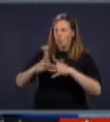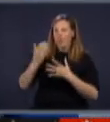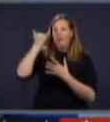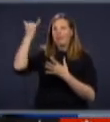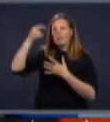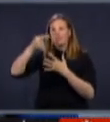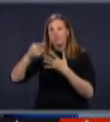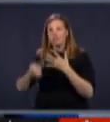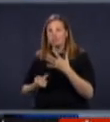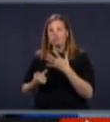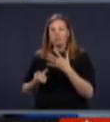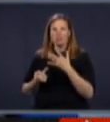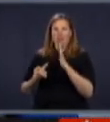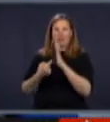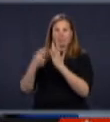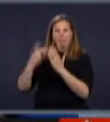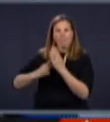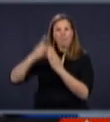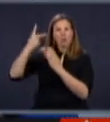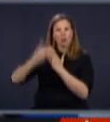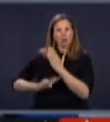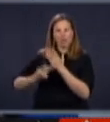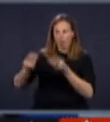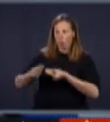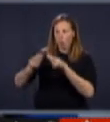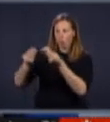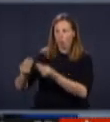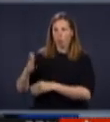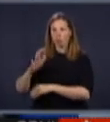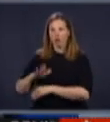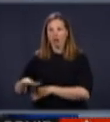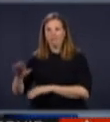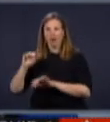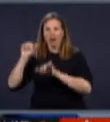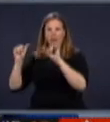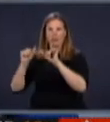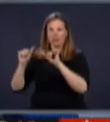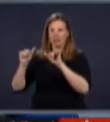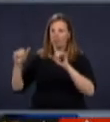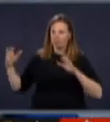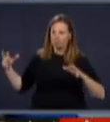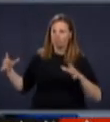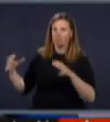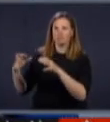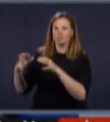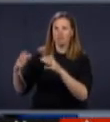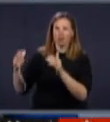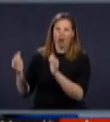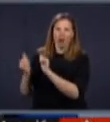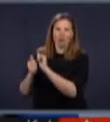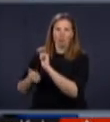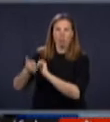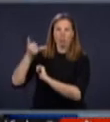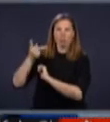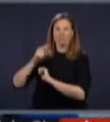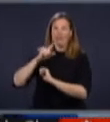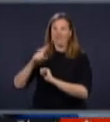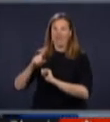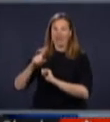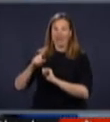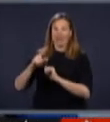de projets qui permettraient à des jeunes de pouvoir se retrouver. Puis on va revenir à une vie un peu normale, mais